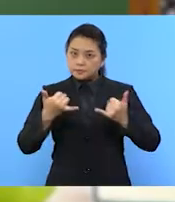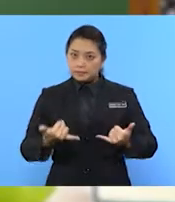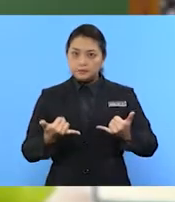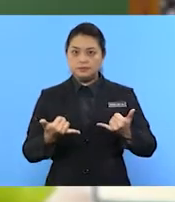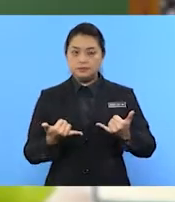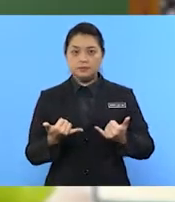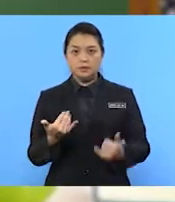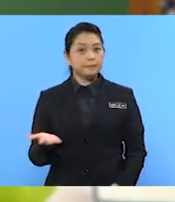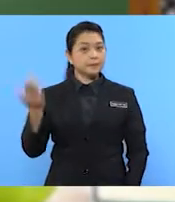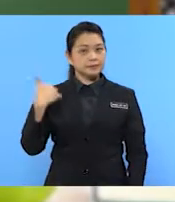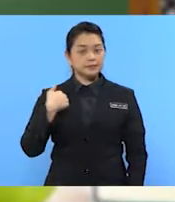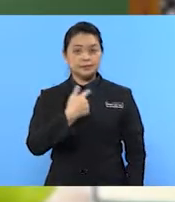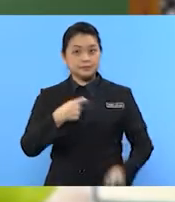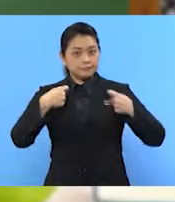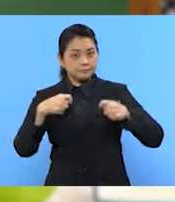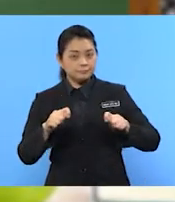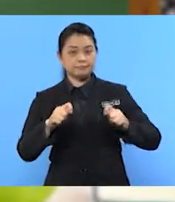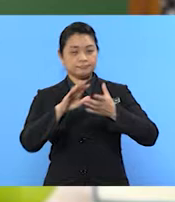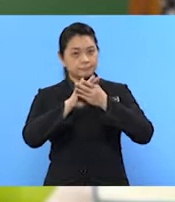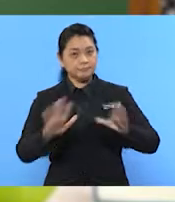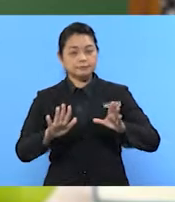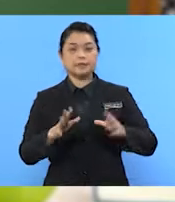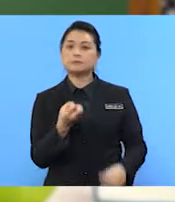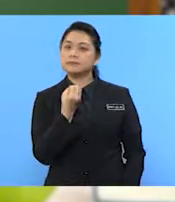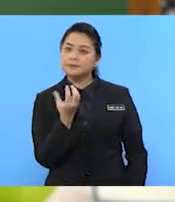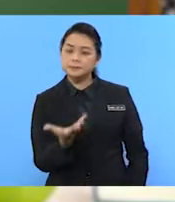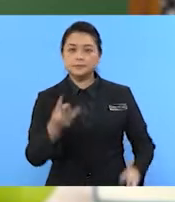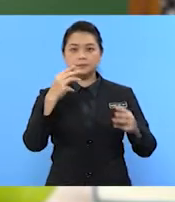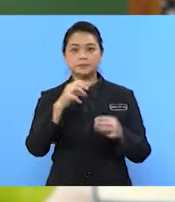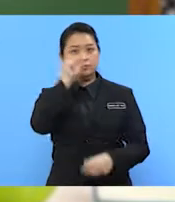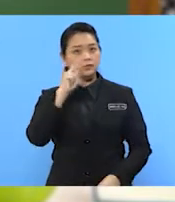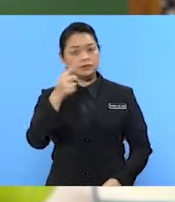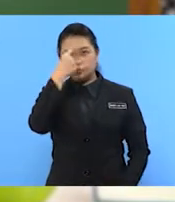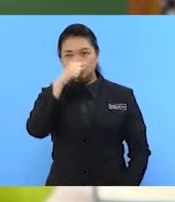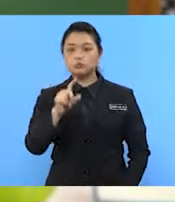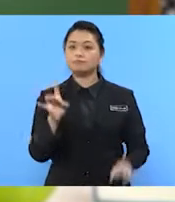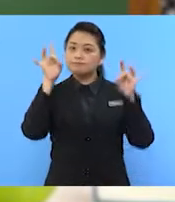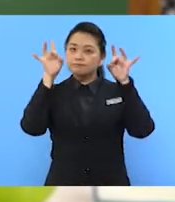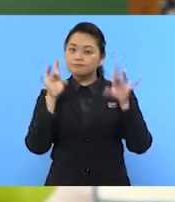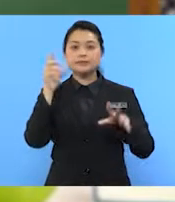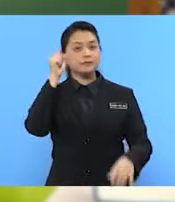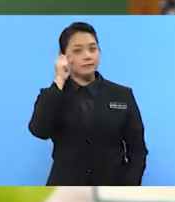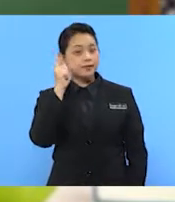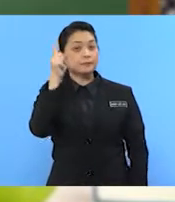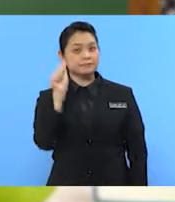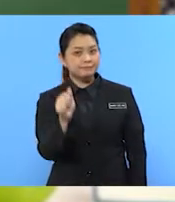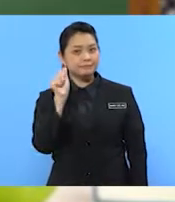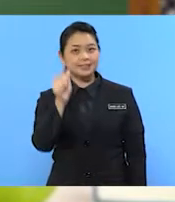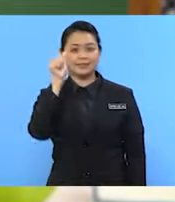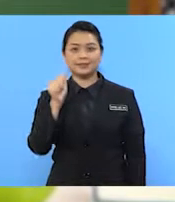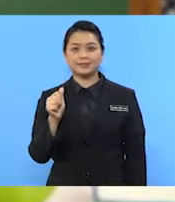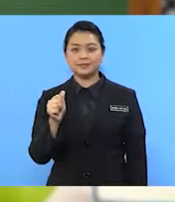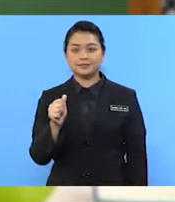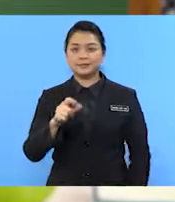Sekarang, marilah kita cuba selesaikan beberapa soalan berikut untuk menguji pemahaman sendiri